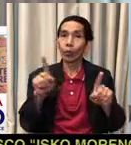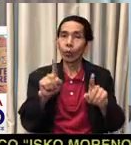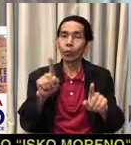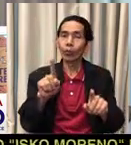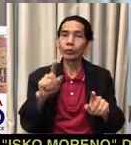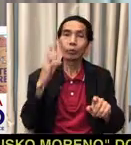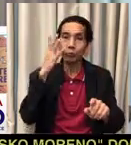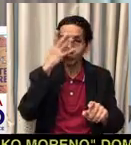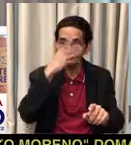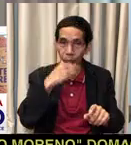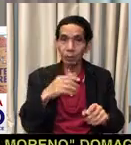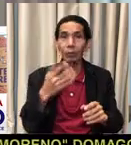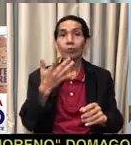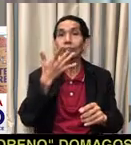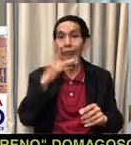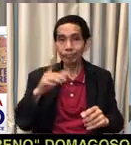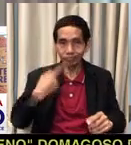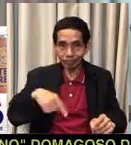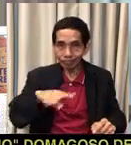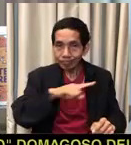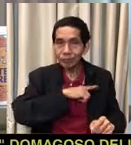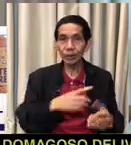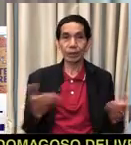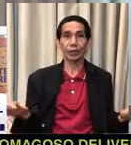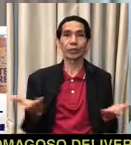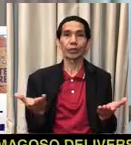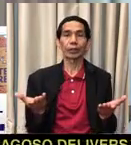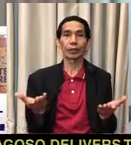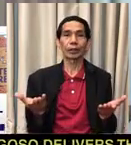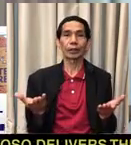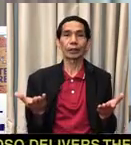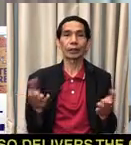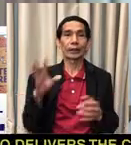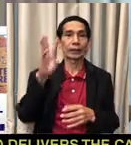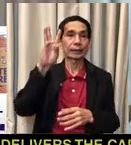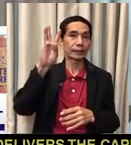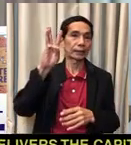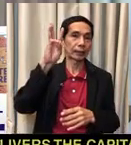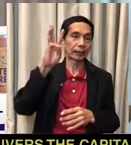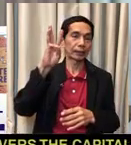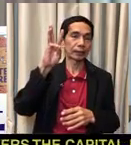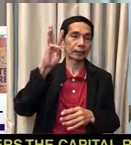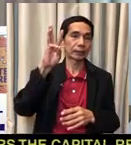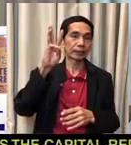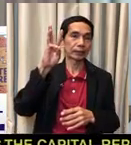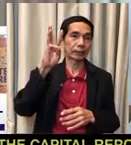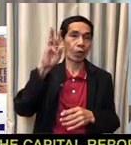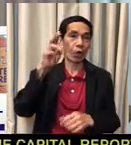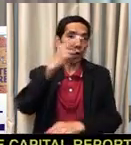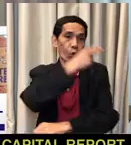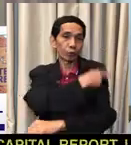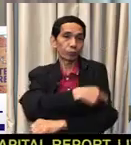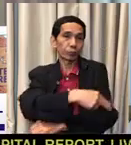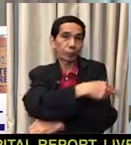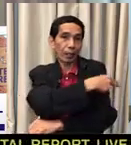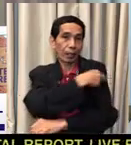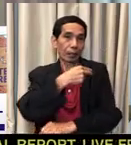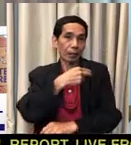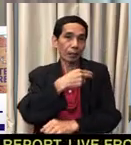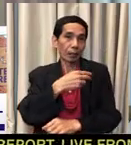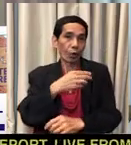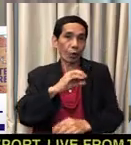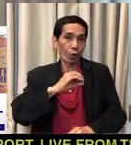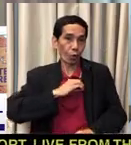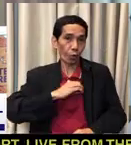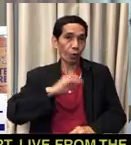po niyan, napakaswerte po natin kasi dito po sa ating anim na mga ospital na